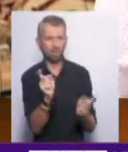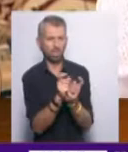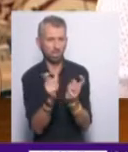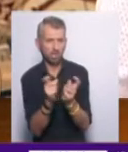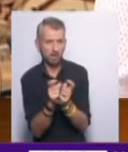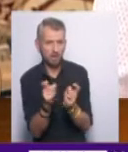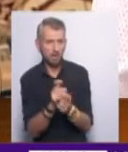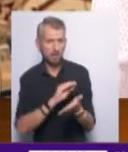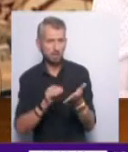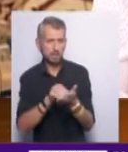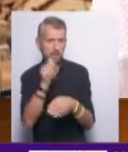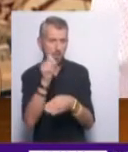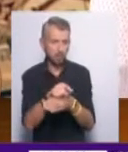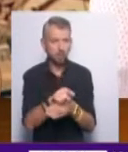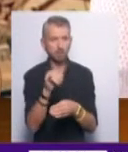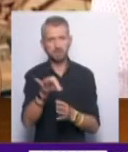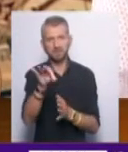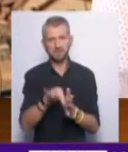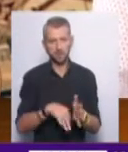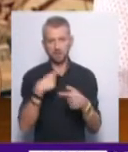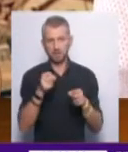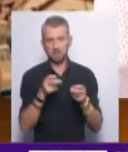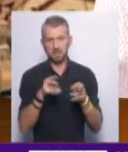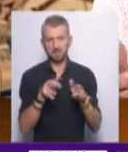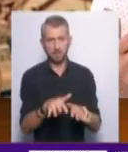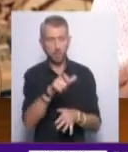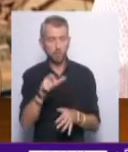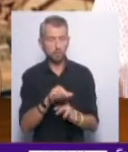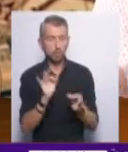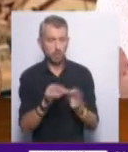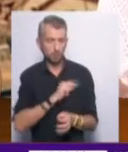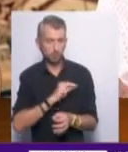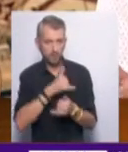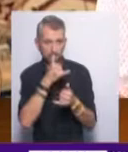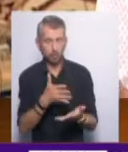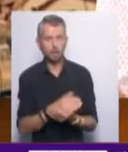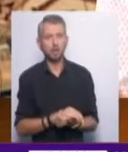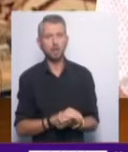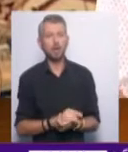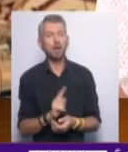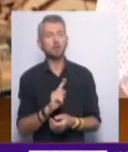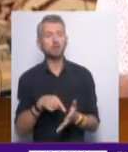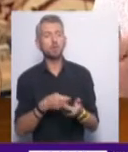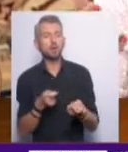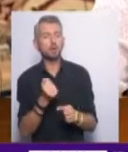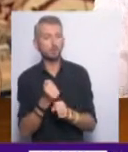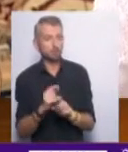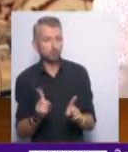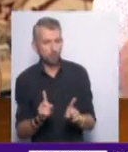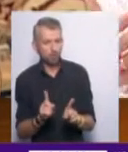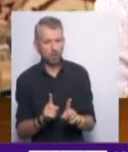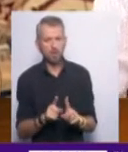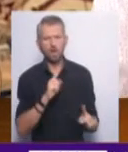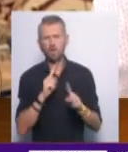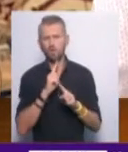вже кримінальна справа. І люди не можуть нормально працювати. Так що, що мерія для цього робить? Форуми,